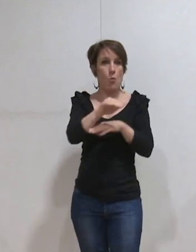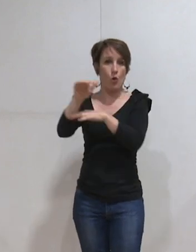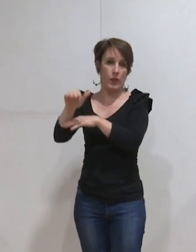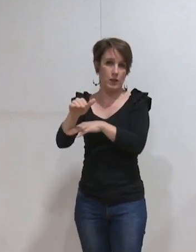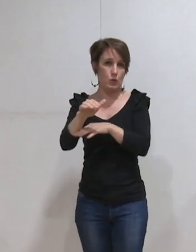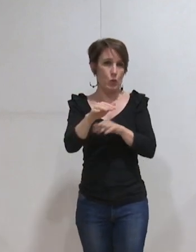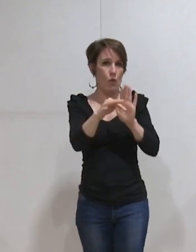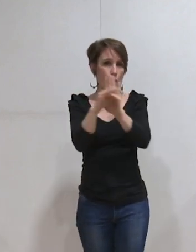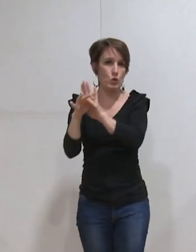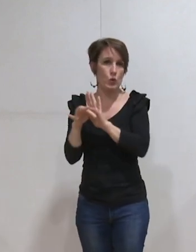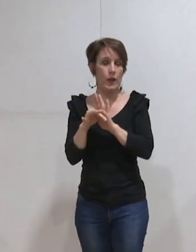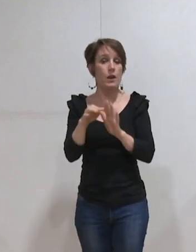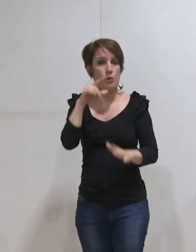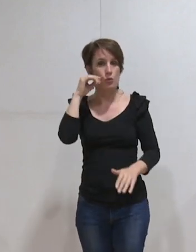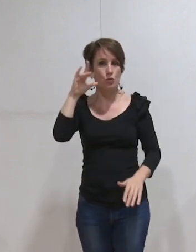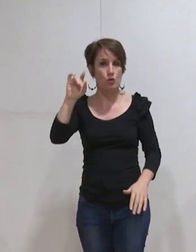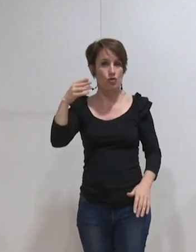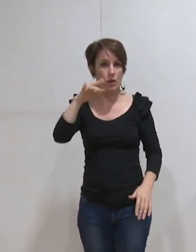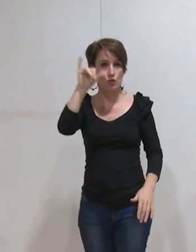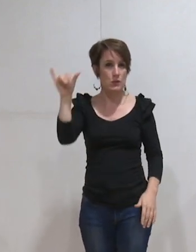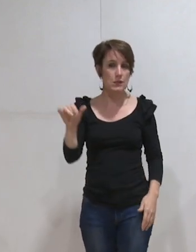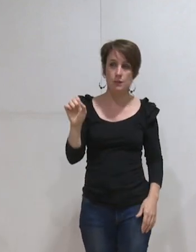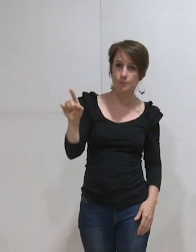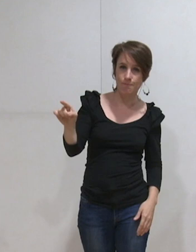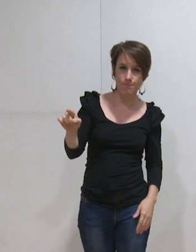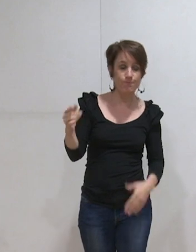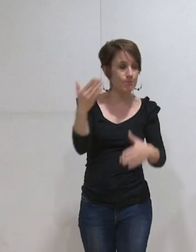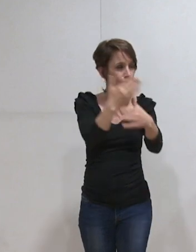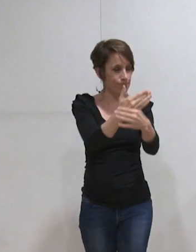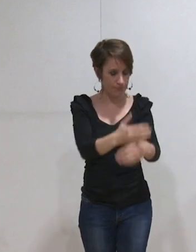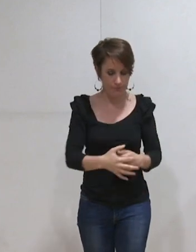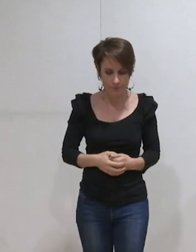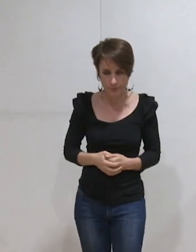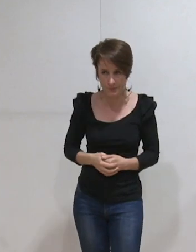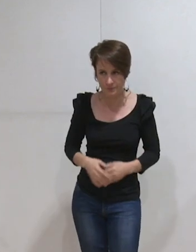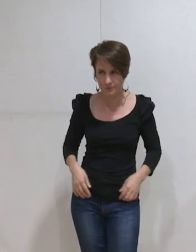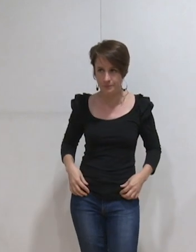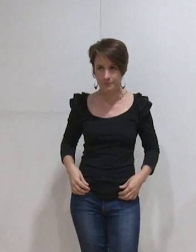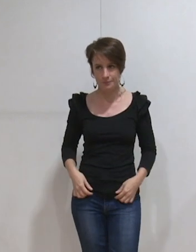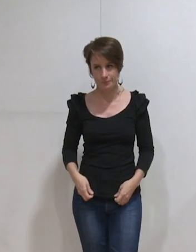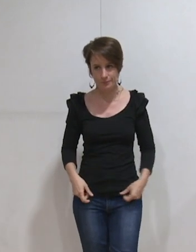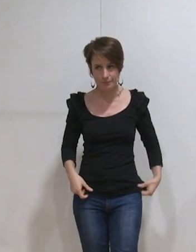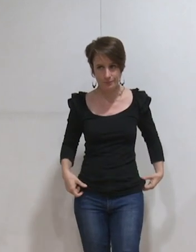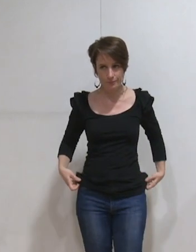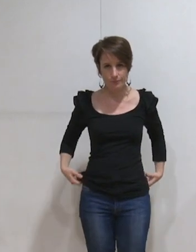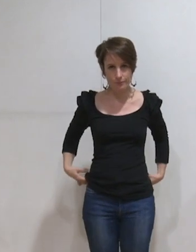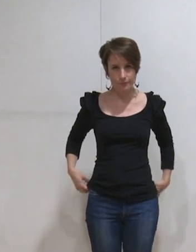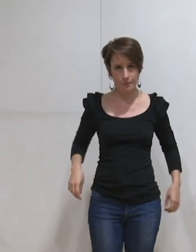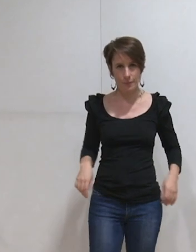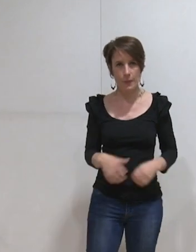fonctionnel monsieur chamussi oui monsieur le Maire euh nous